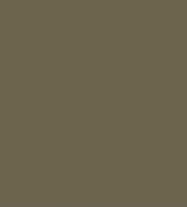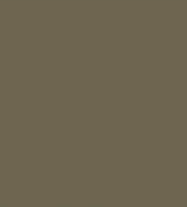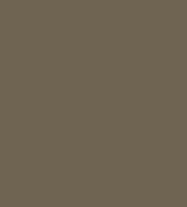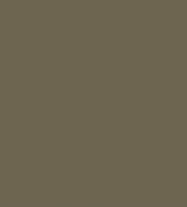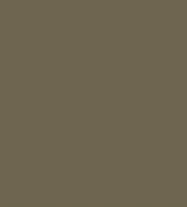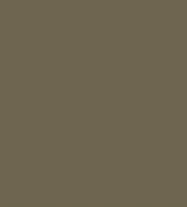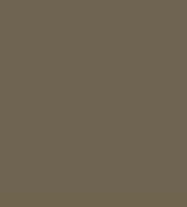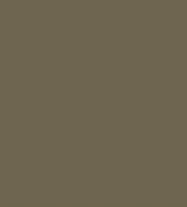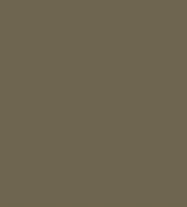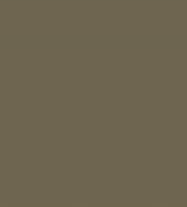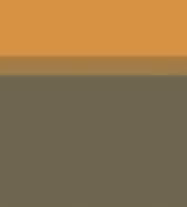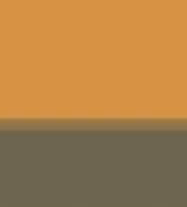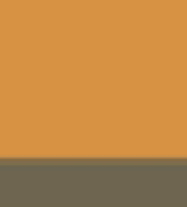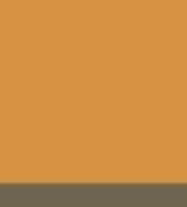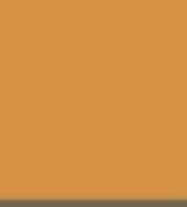Дякую.